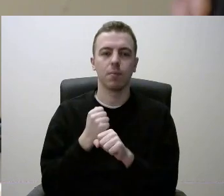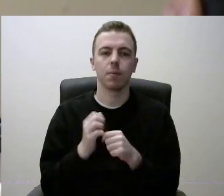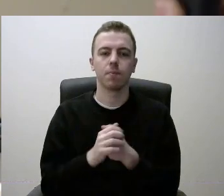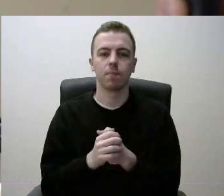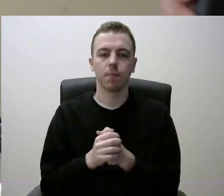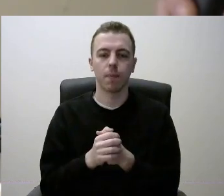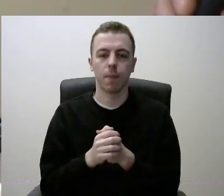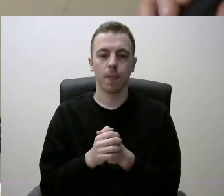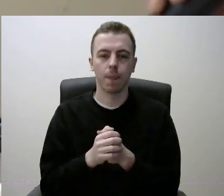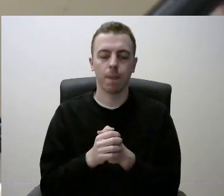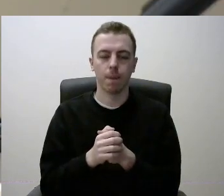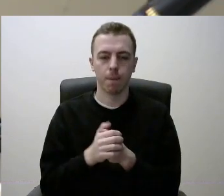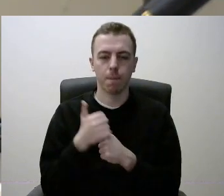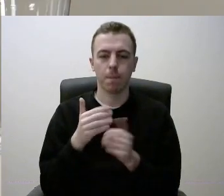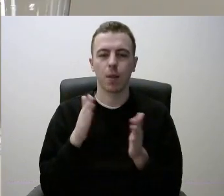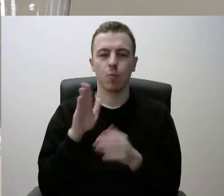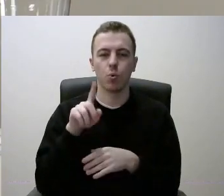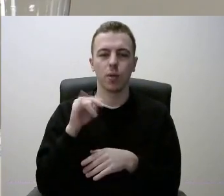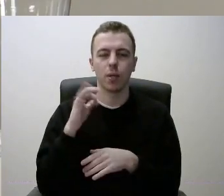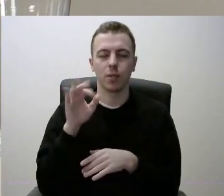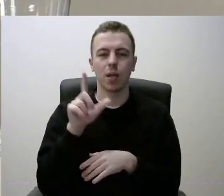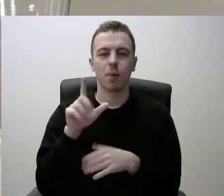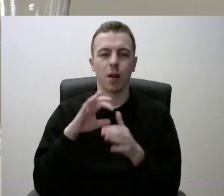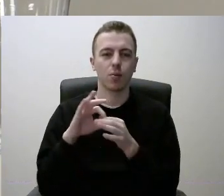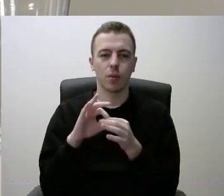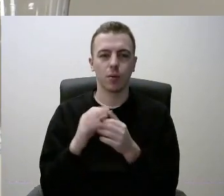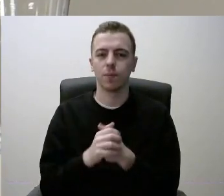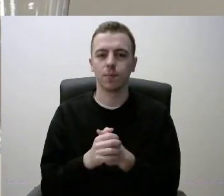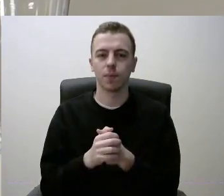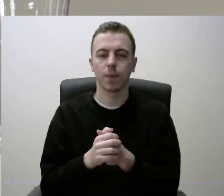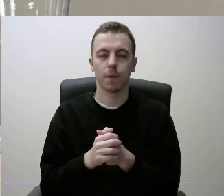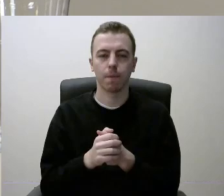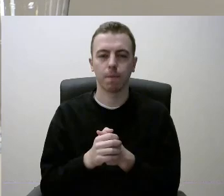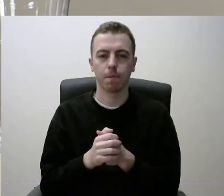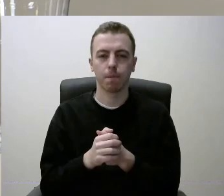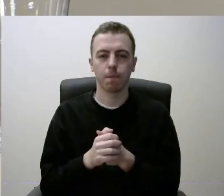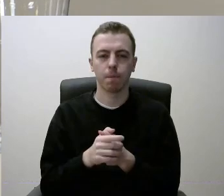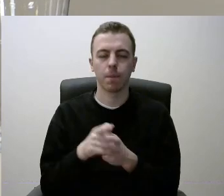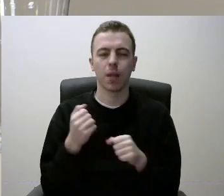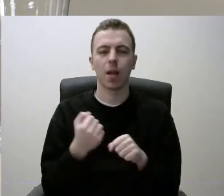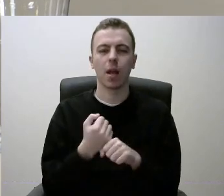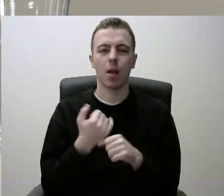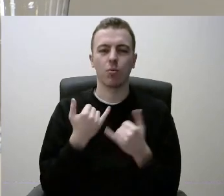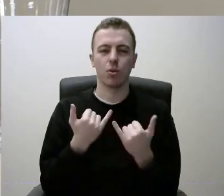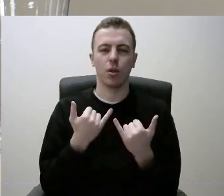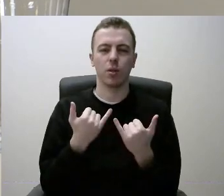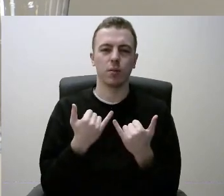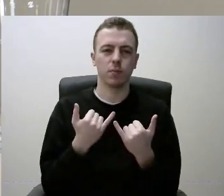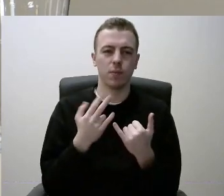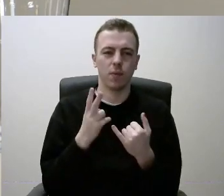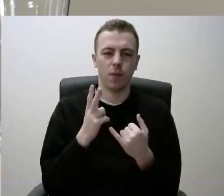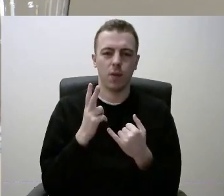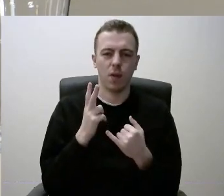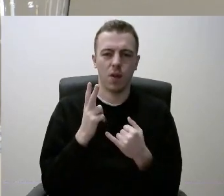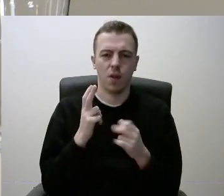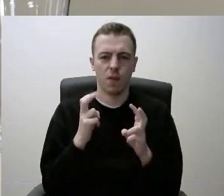Budinas, Liberalų sąjūdis. Ko gero, šiandien nereikėtų būti didelių pranašų ir pasakyti, kad mes